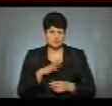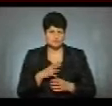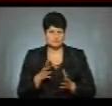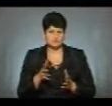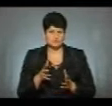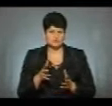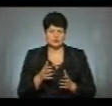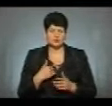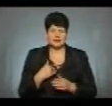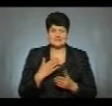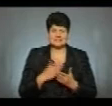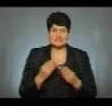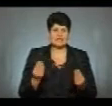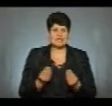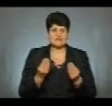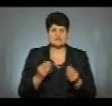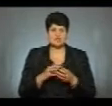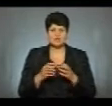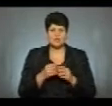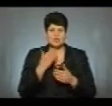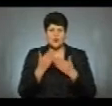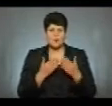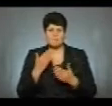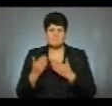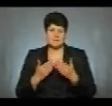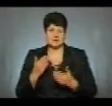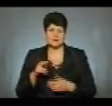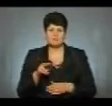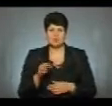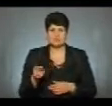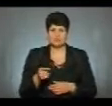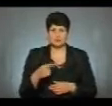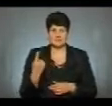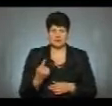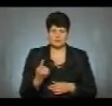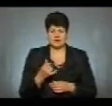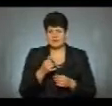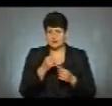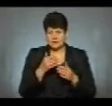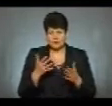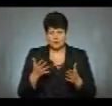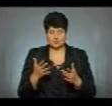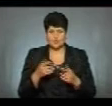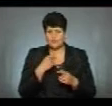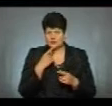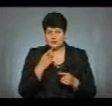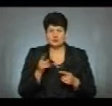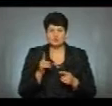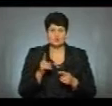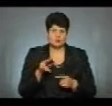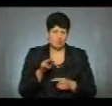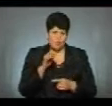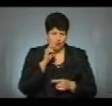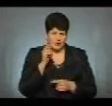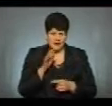є найсвіжіші результати опитування по Тернопільській області. Я не можу констатувати щось по